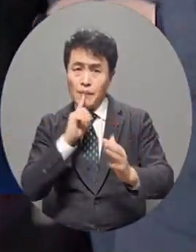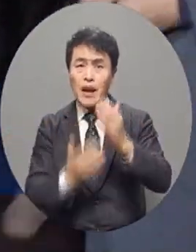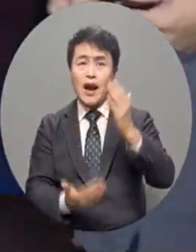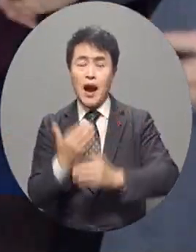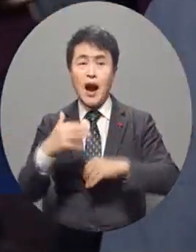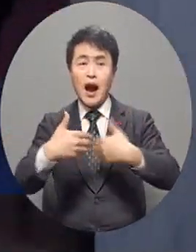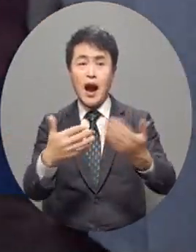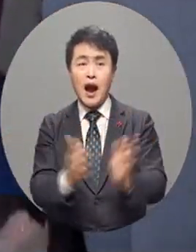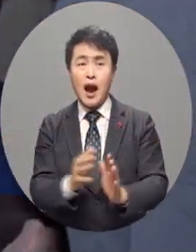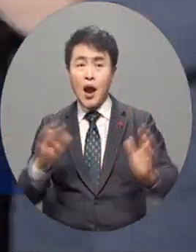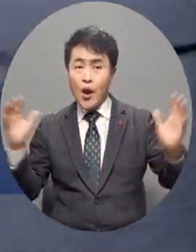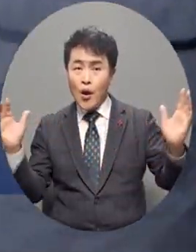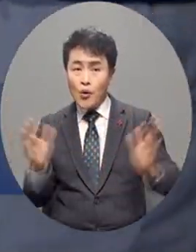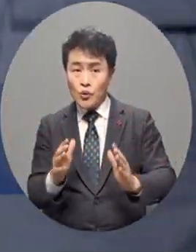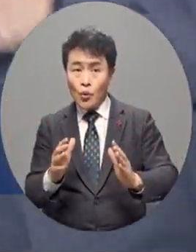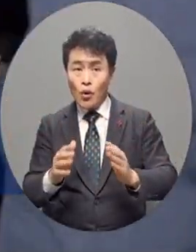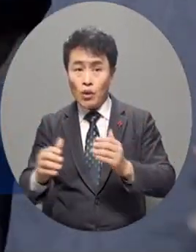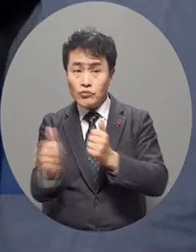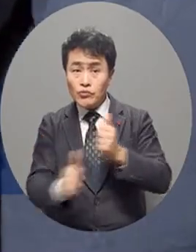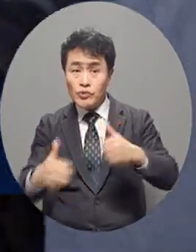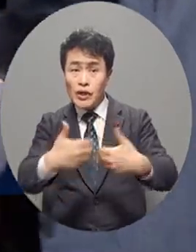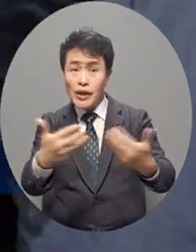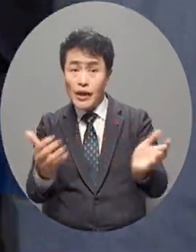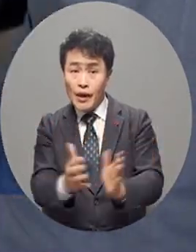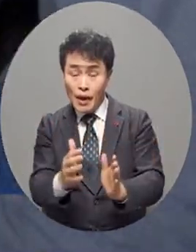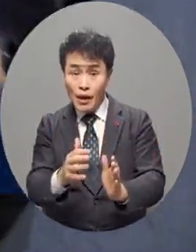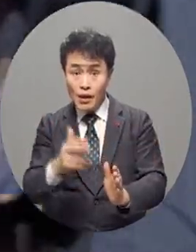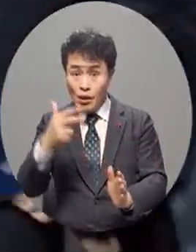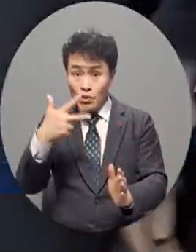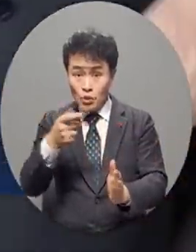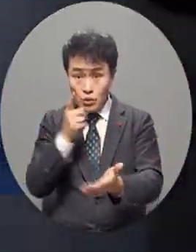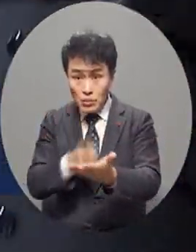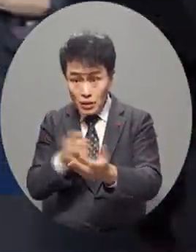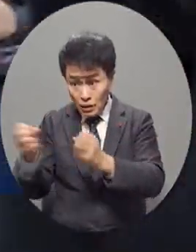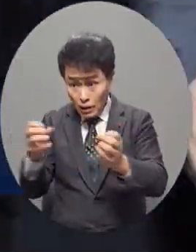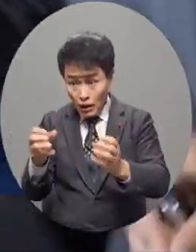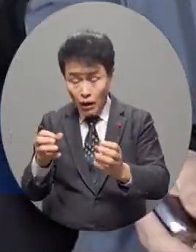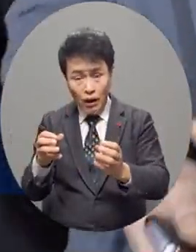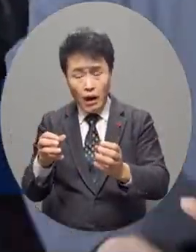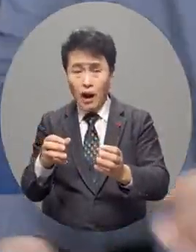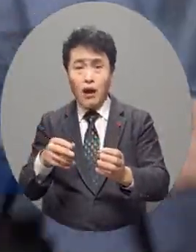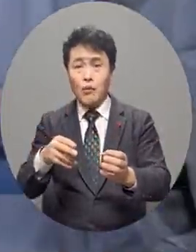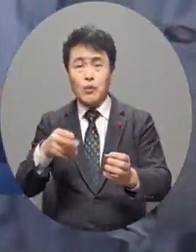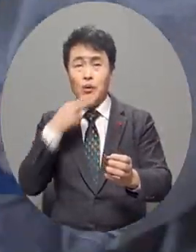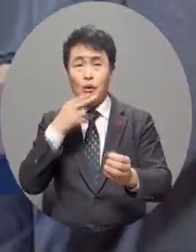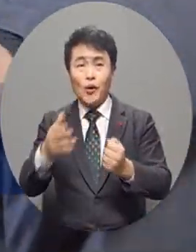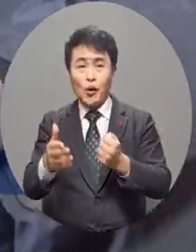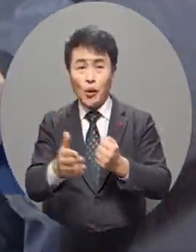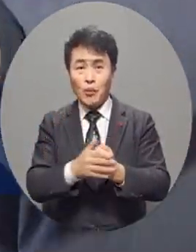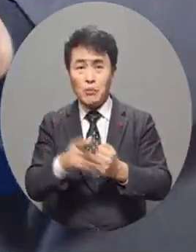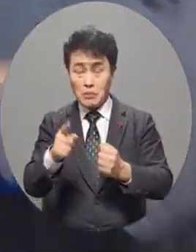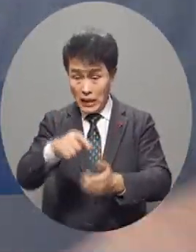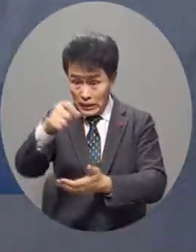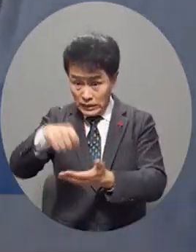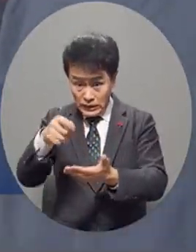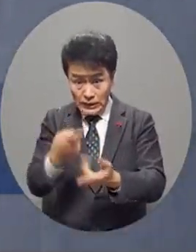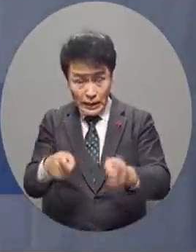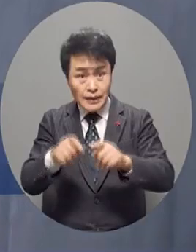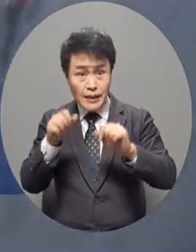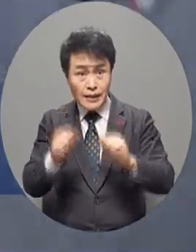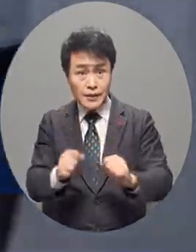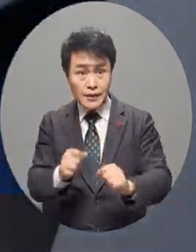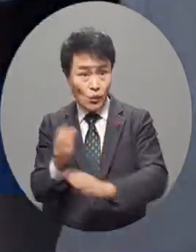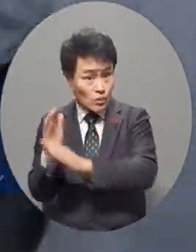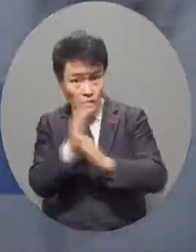비대위 관련해서는 그럼 정전 총리님한테 말씀하셨을까요? 아니요. 그런 얘기할 겨를이 없어. 기자들이 그 자리에 계셨는데. 비공개 자리에서